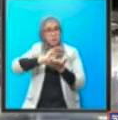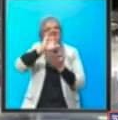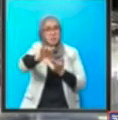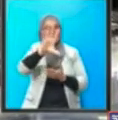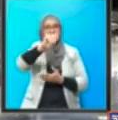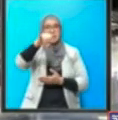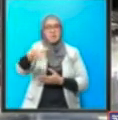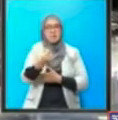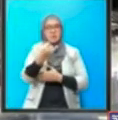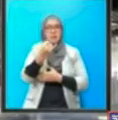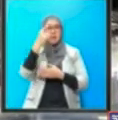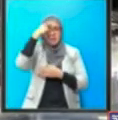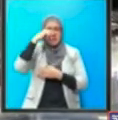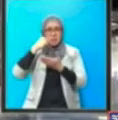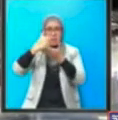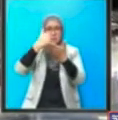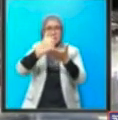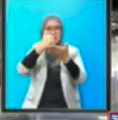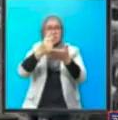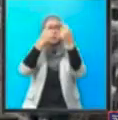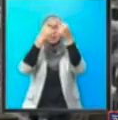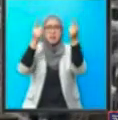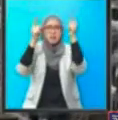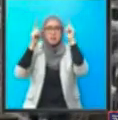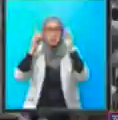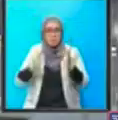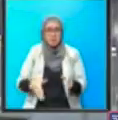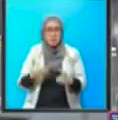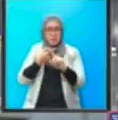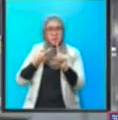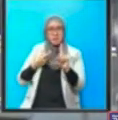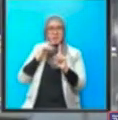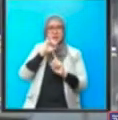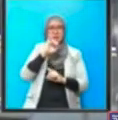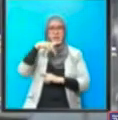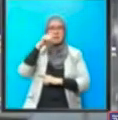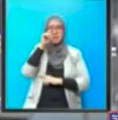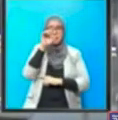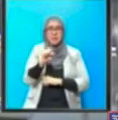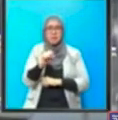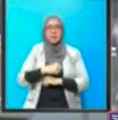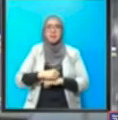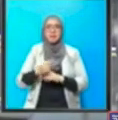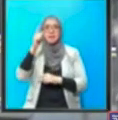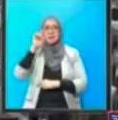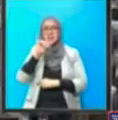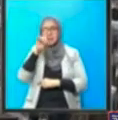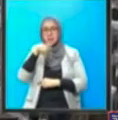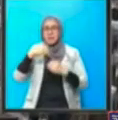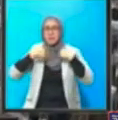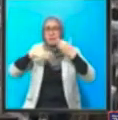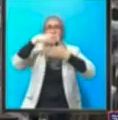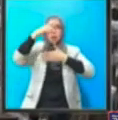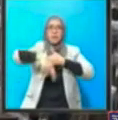bagi membantu graduan di pada ipts Disamping itu cuacanya betul ada juga program bantuan keuangan lebih yang telah